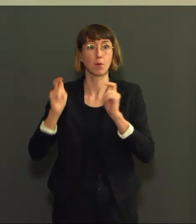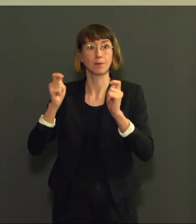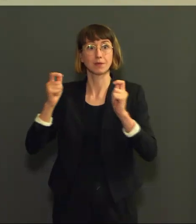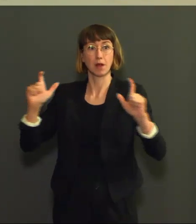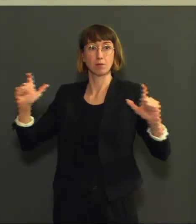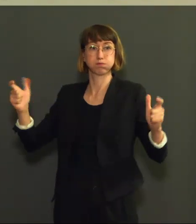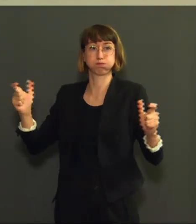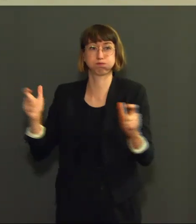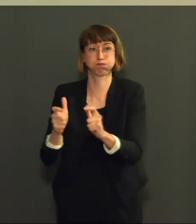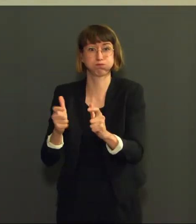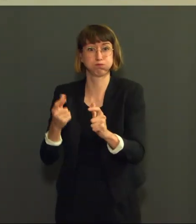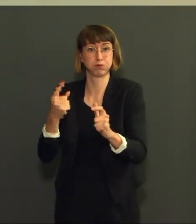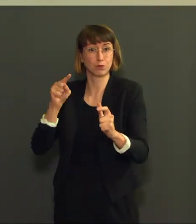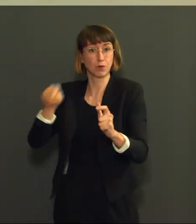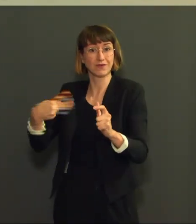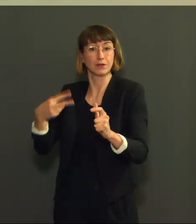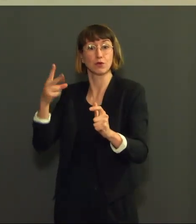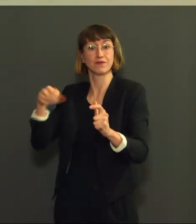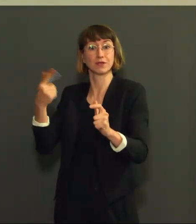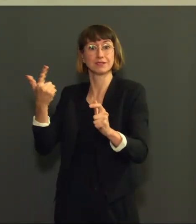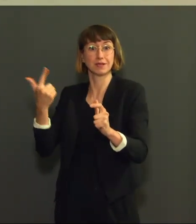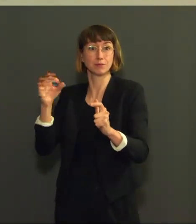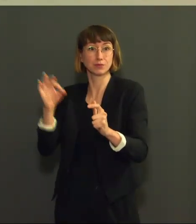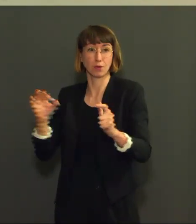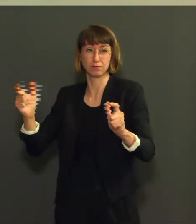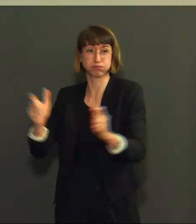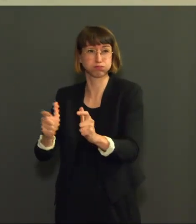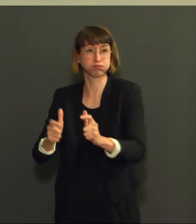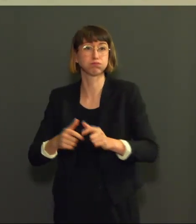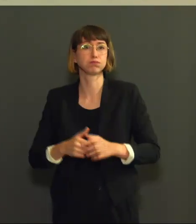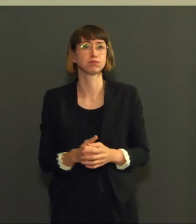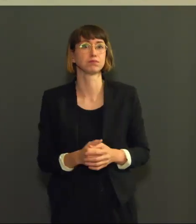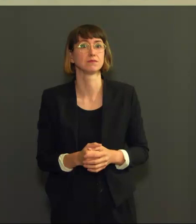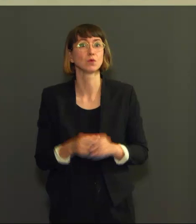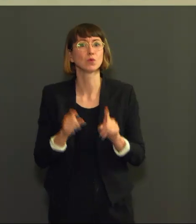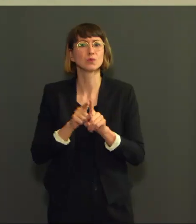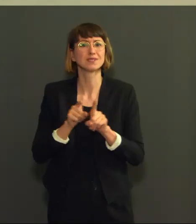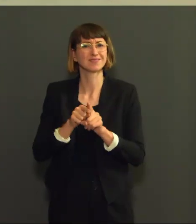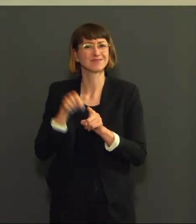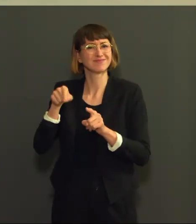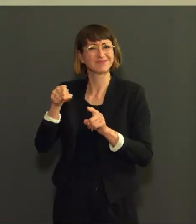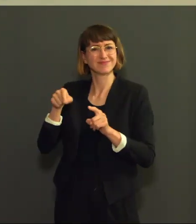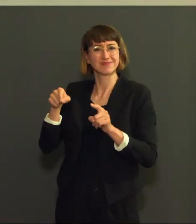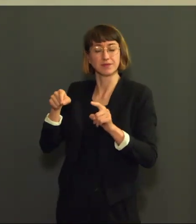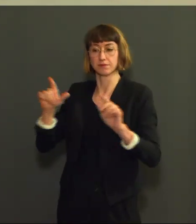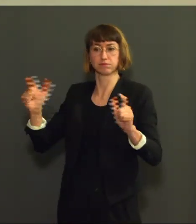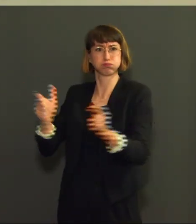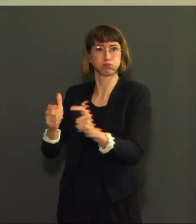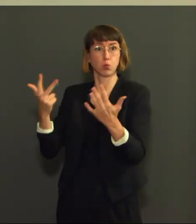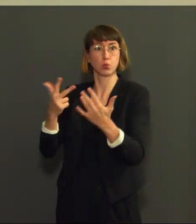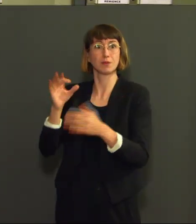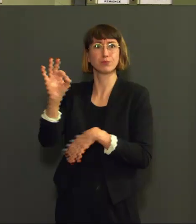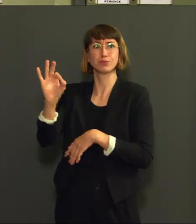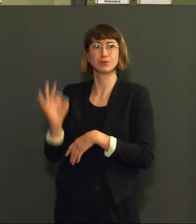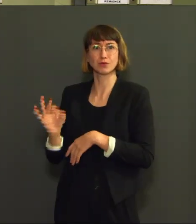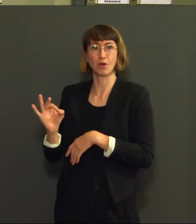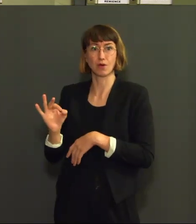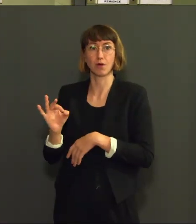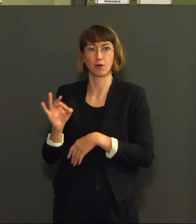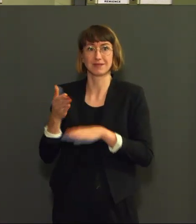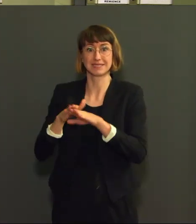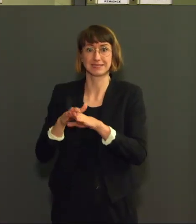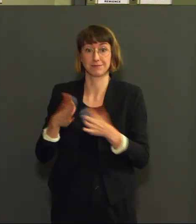et 8% des décès actuels. Merci pour votre attention et beau week-end estival.